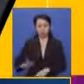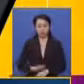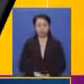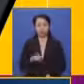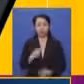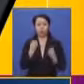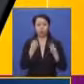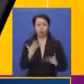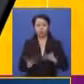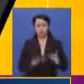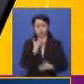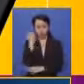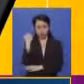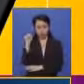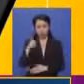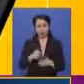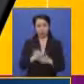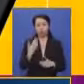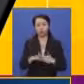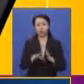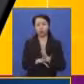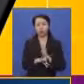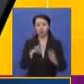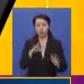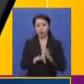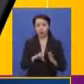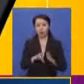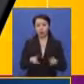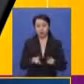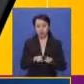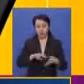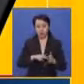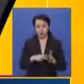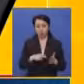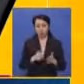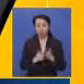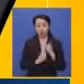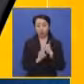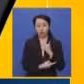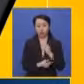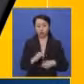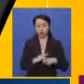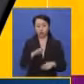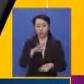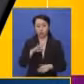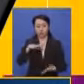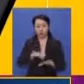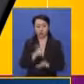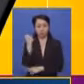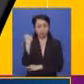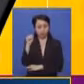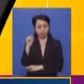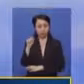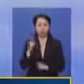Он просто шел к своей цели до победного конца. Мы выбрали тактику и не отходили от нее до самых последних секунд боя. Нуркожа завоевал победу в